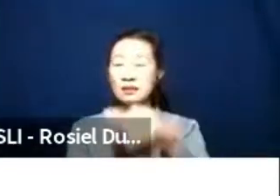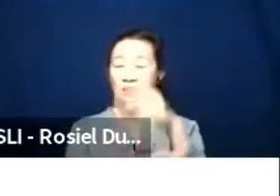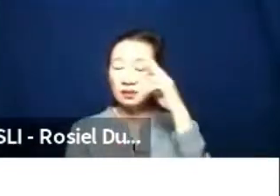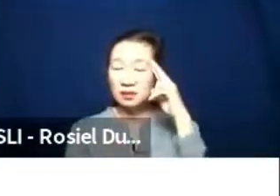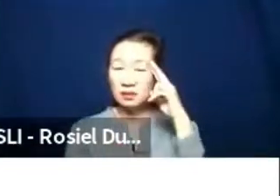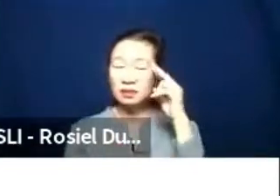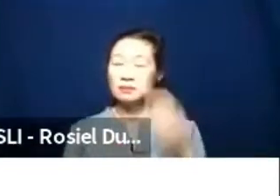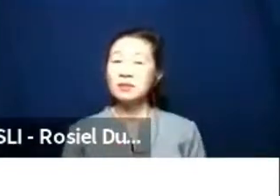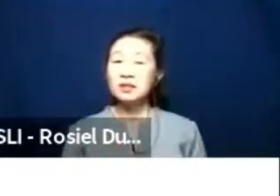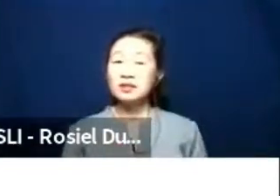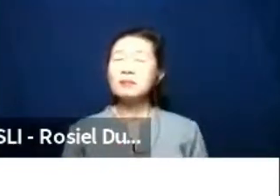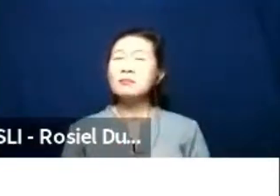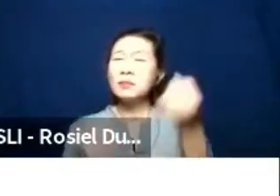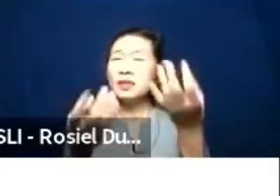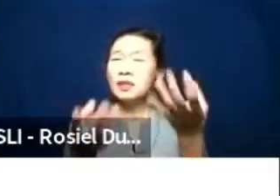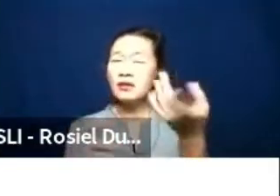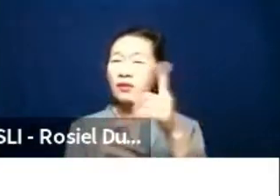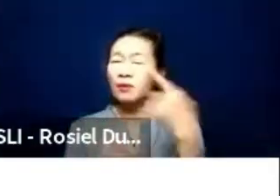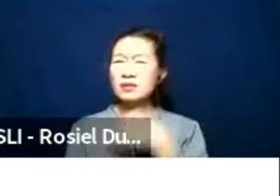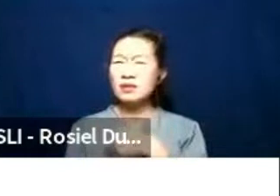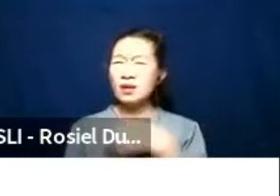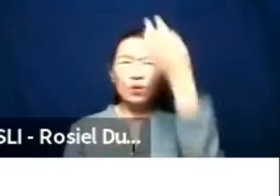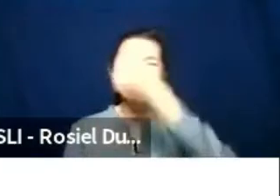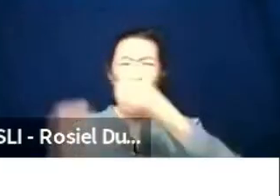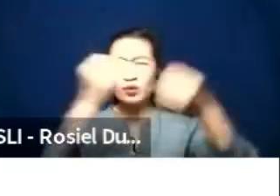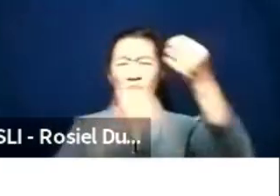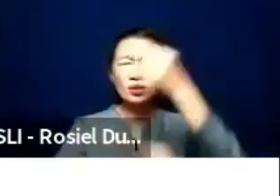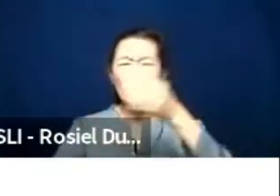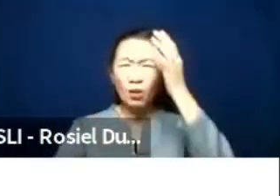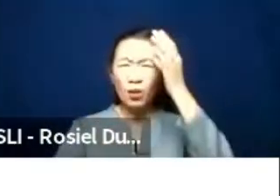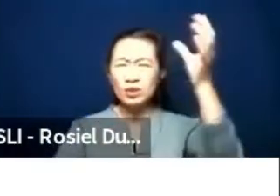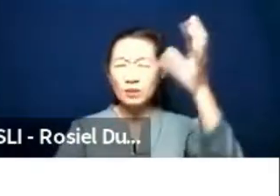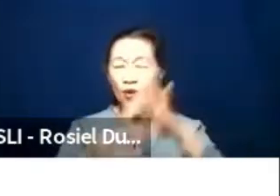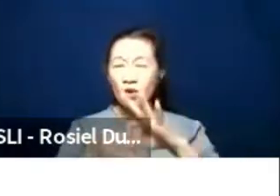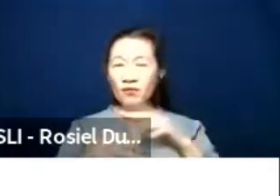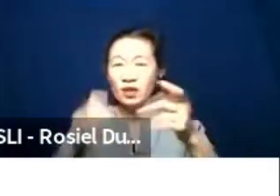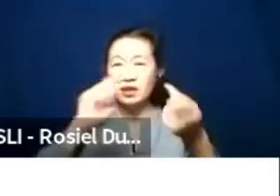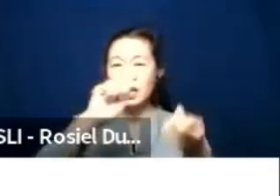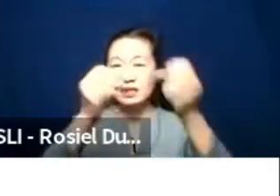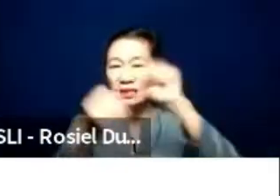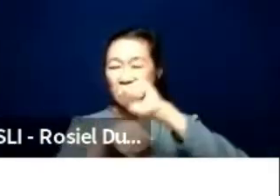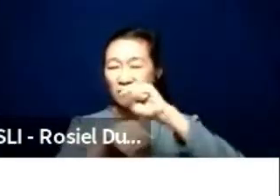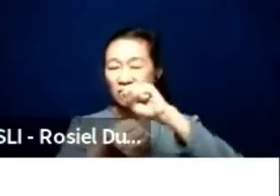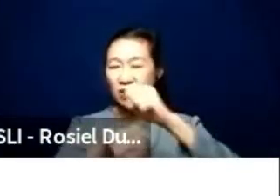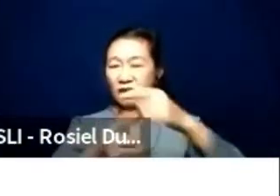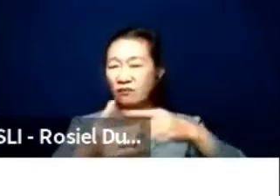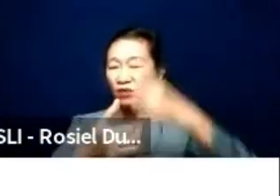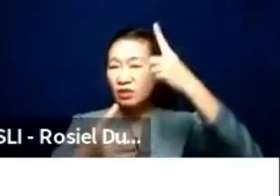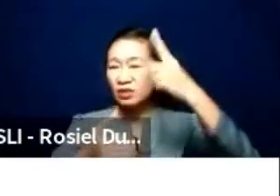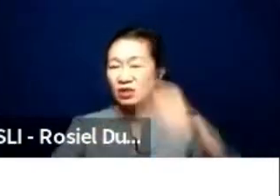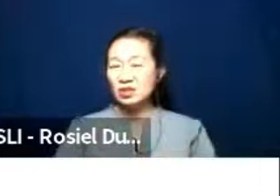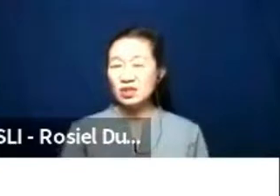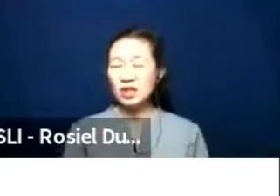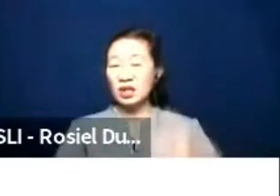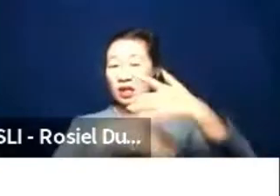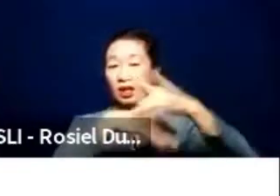Mr. Madami sa atin yung naguguluhan pa doon sa konsepto ng transition. No, nung unang nung mga